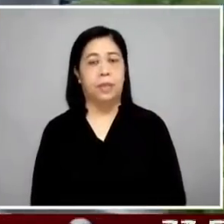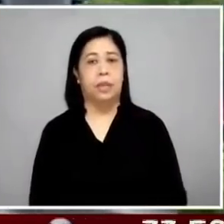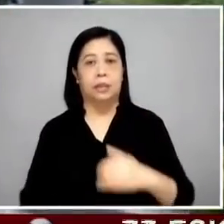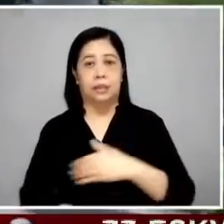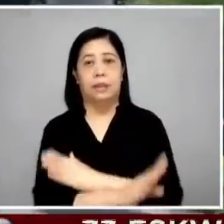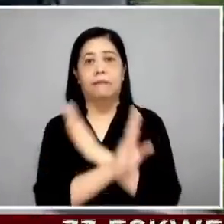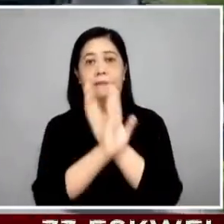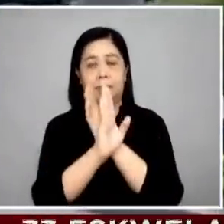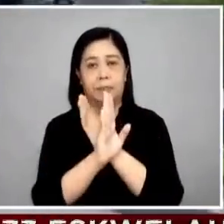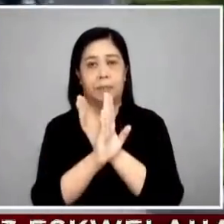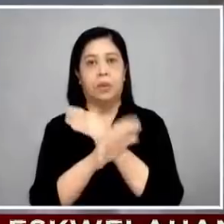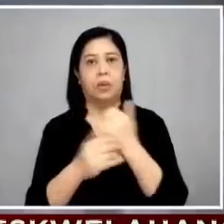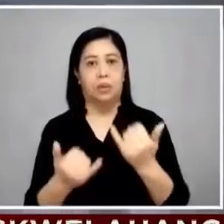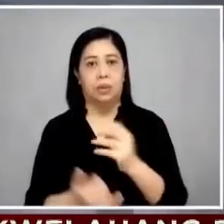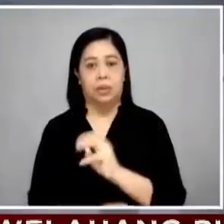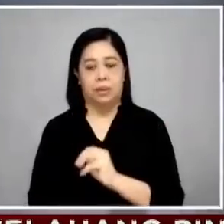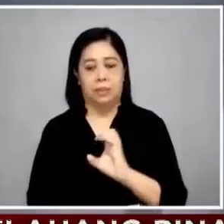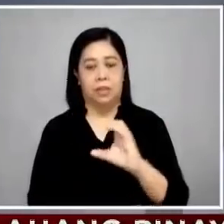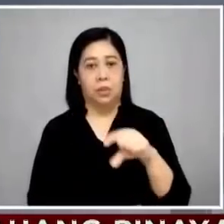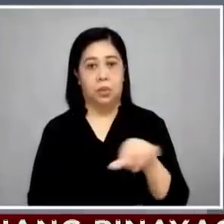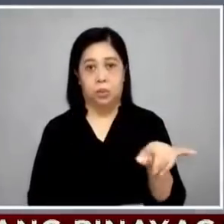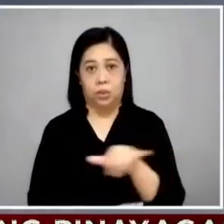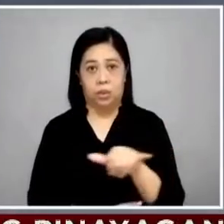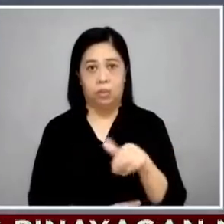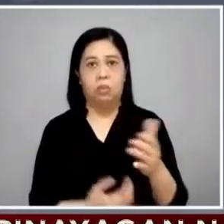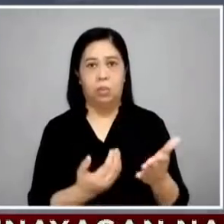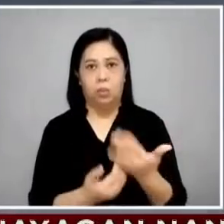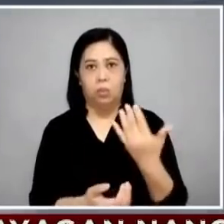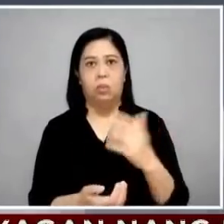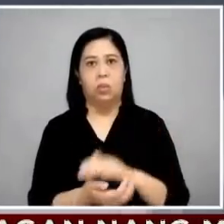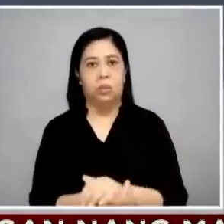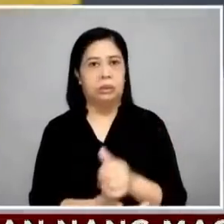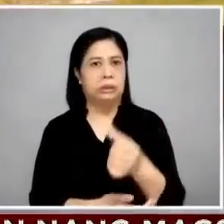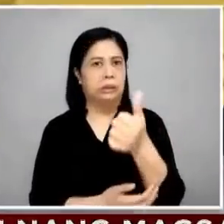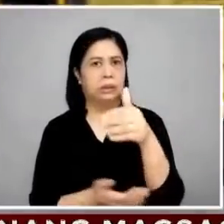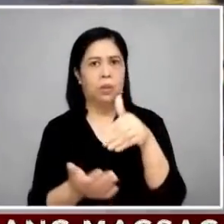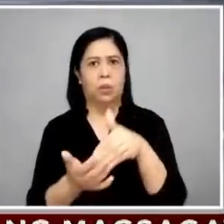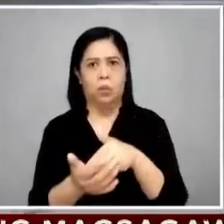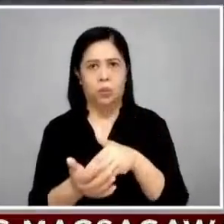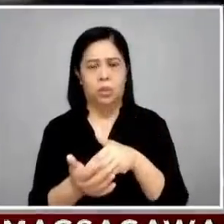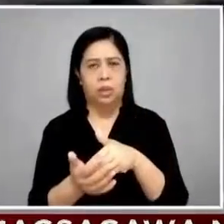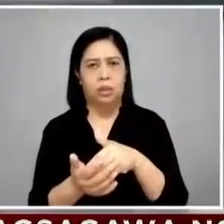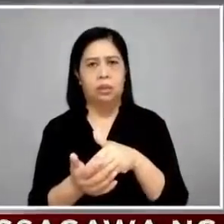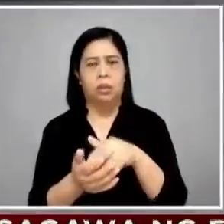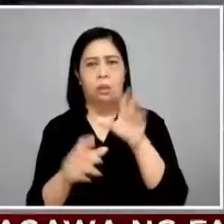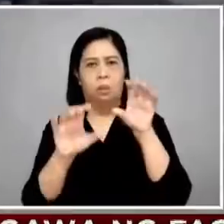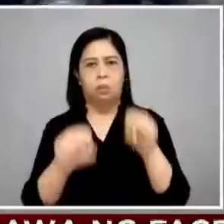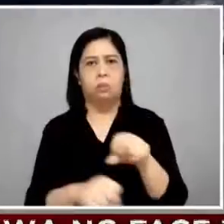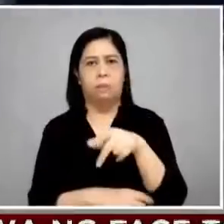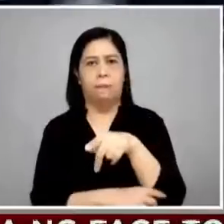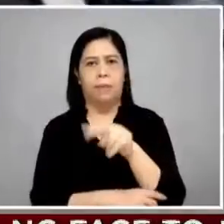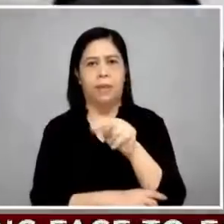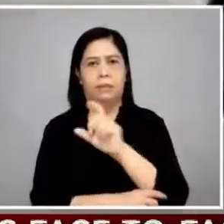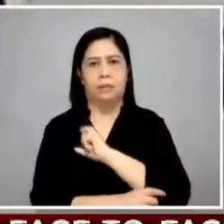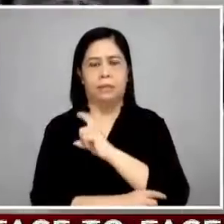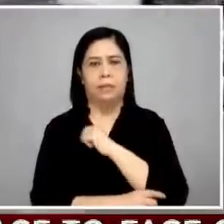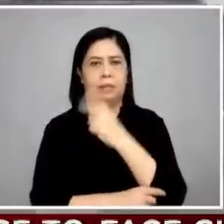na naka-MECQ rin, halos umabot na sa 10,000 ang nahuli ng PNP dahil